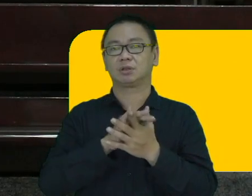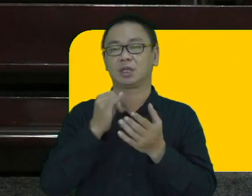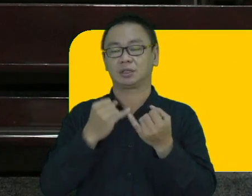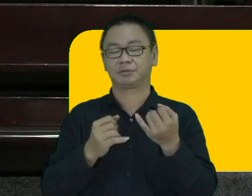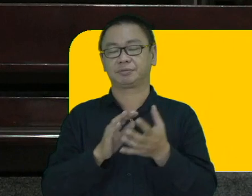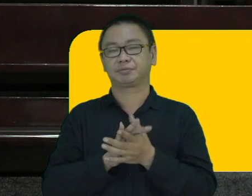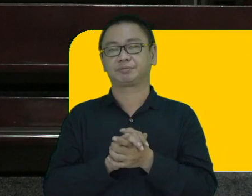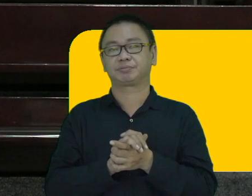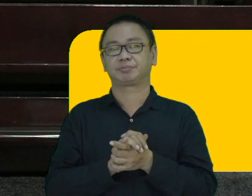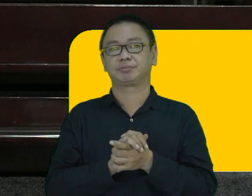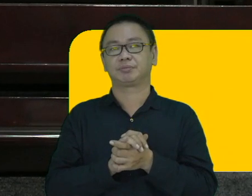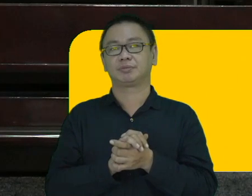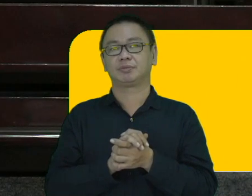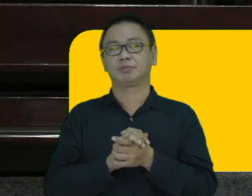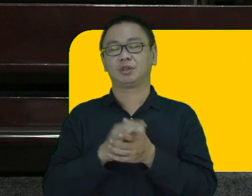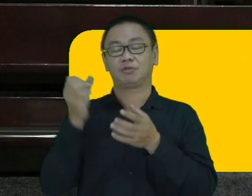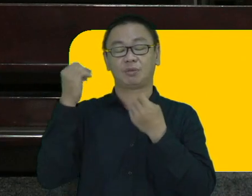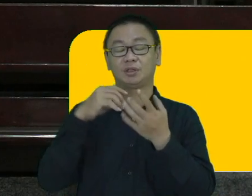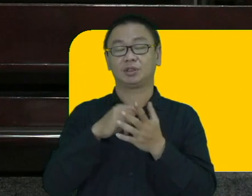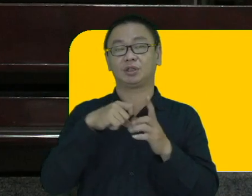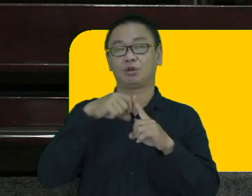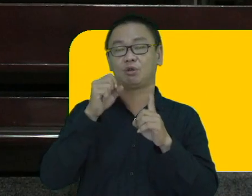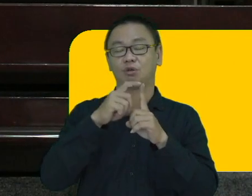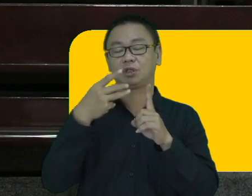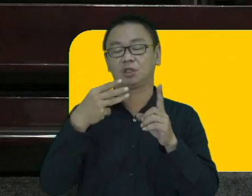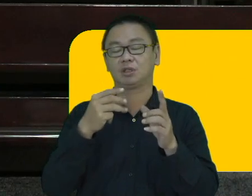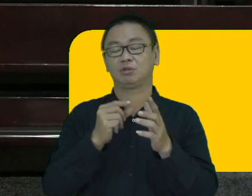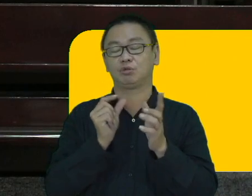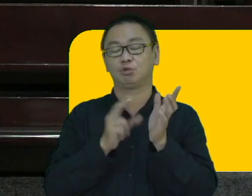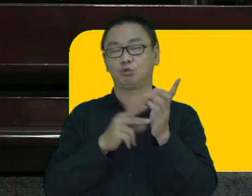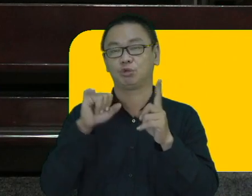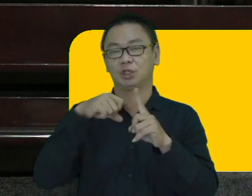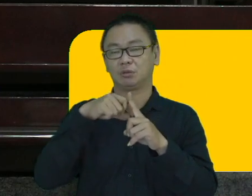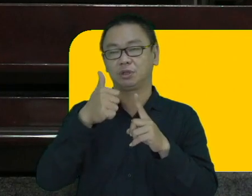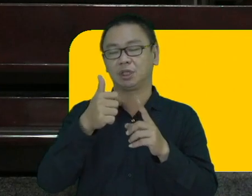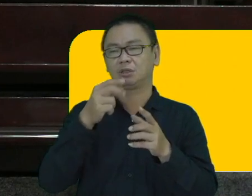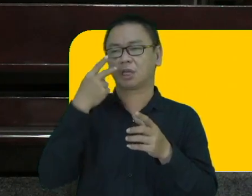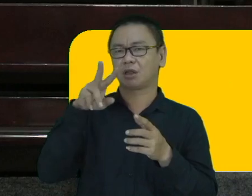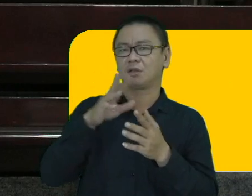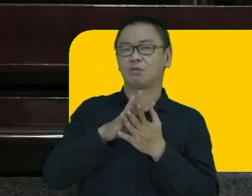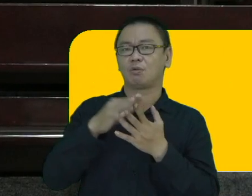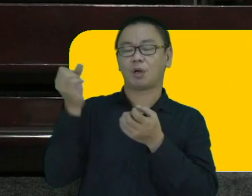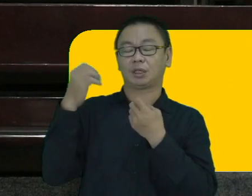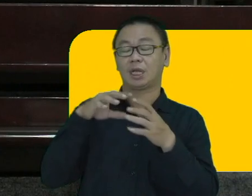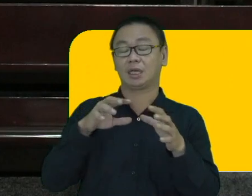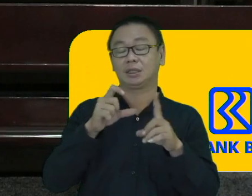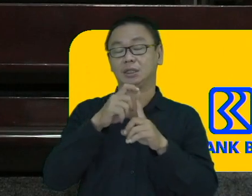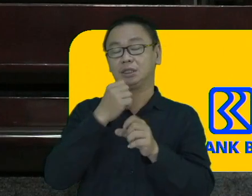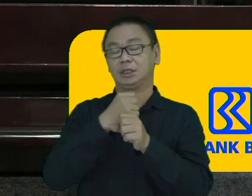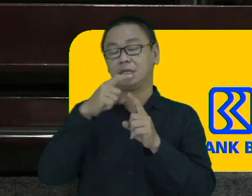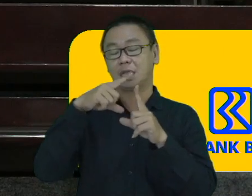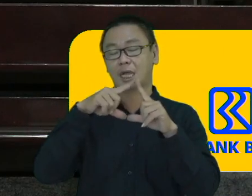saudara. Informasi kode unik dapat Anda temukan pada warta digital. Sebagai pengingat bagi kita